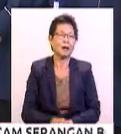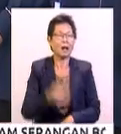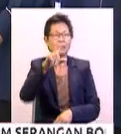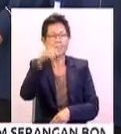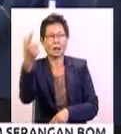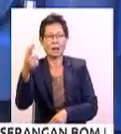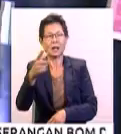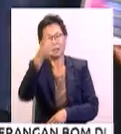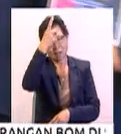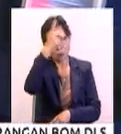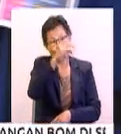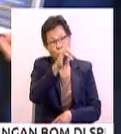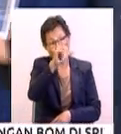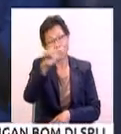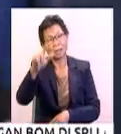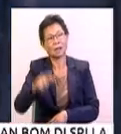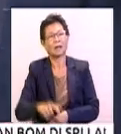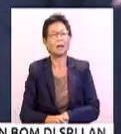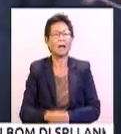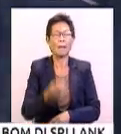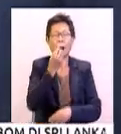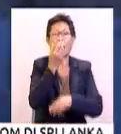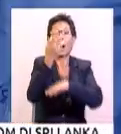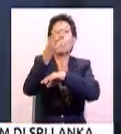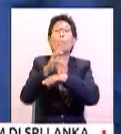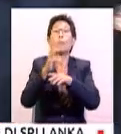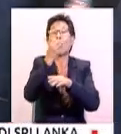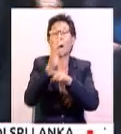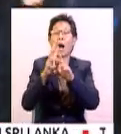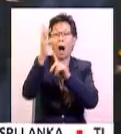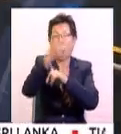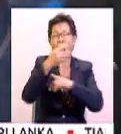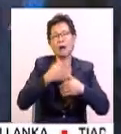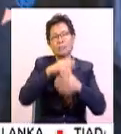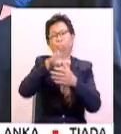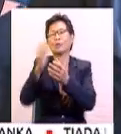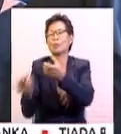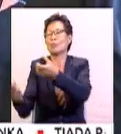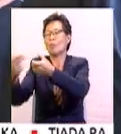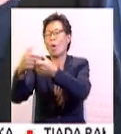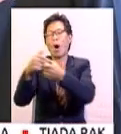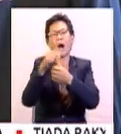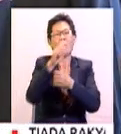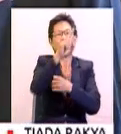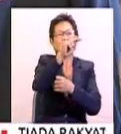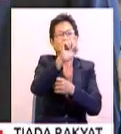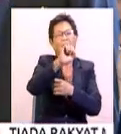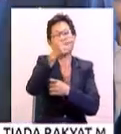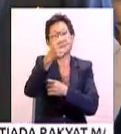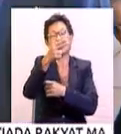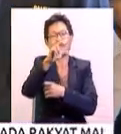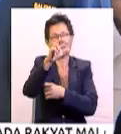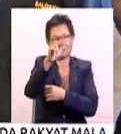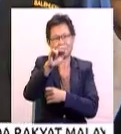Selain Datuk Seri Siti, makan malam amal itu turut membabitkan kumpulan nasyid terkenal Hijaz.